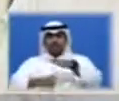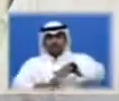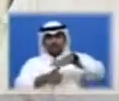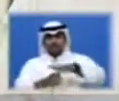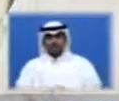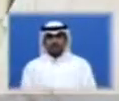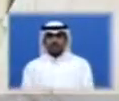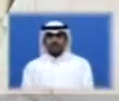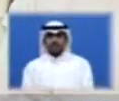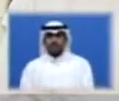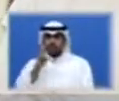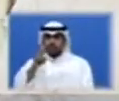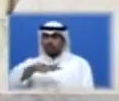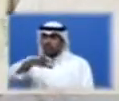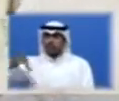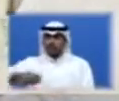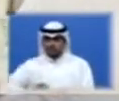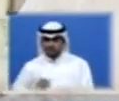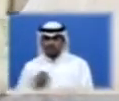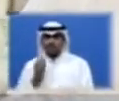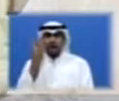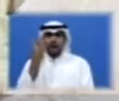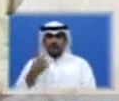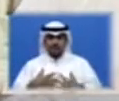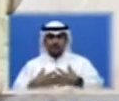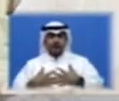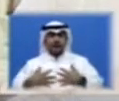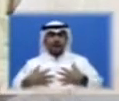الحبيبة. ويزيدنا فخرا بأن صاحب السمو حفظ الله ورعاه